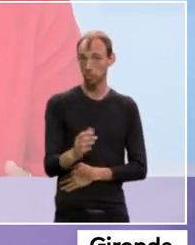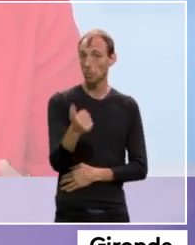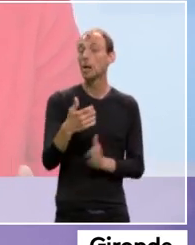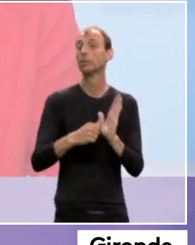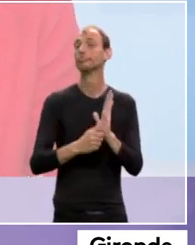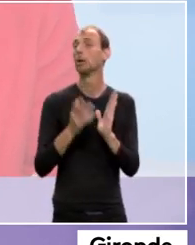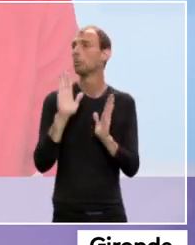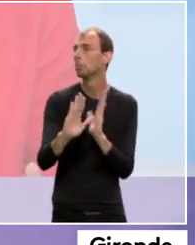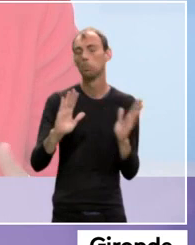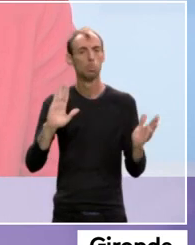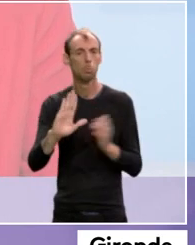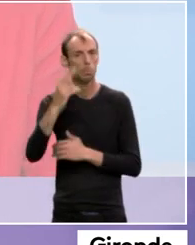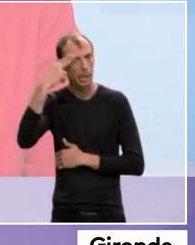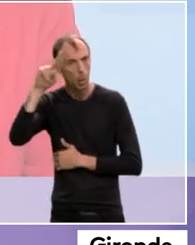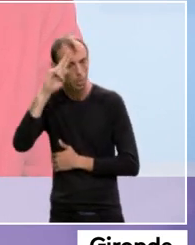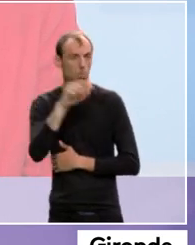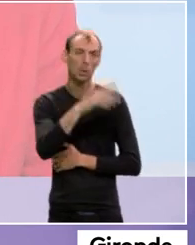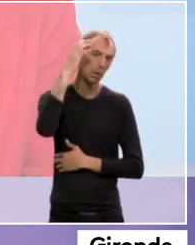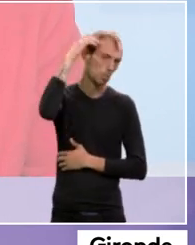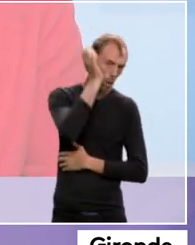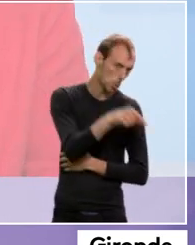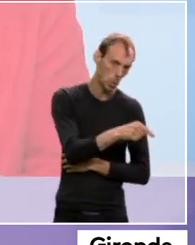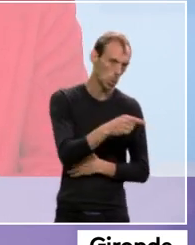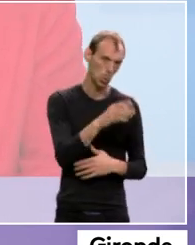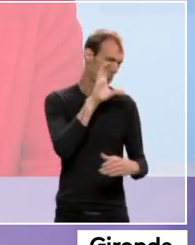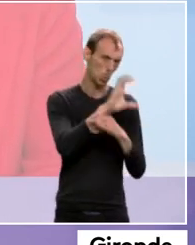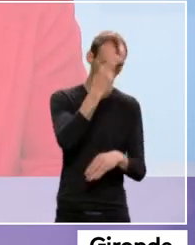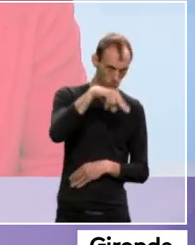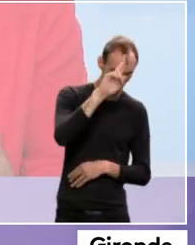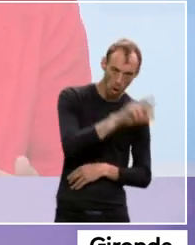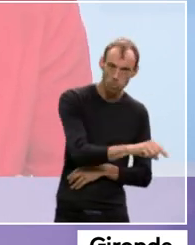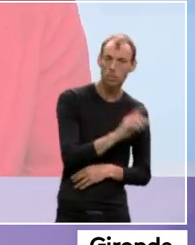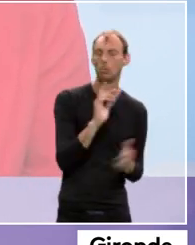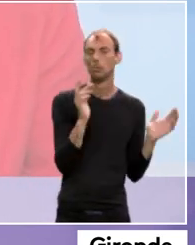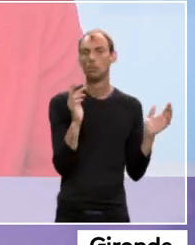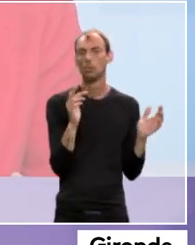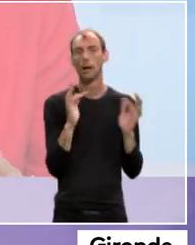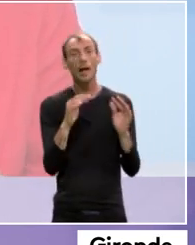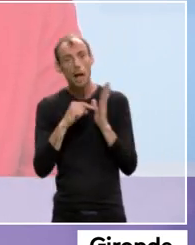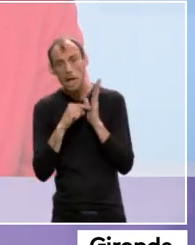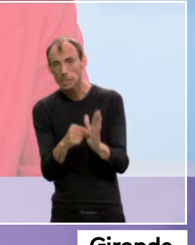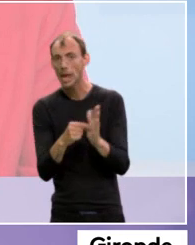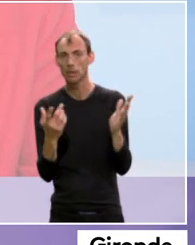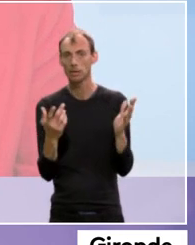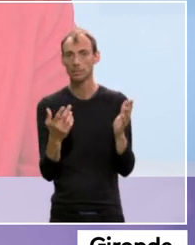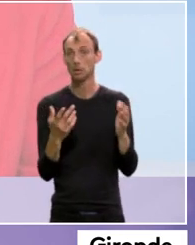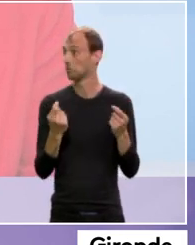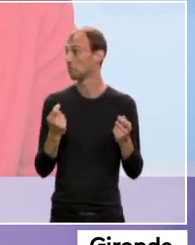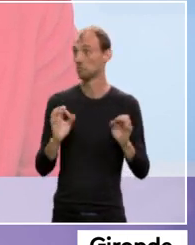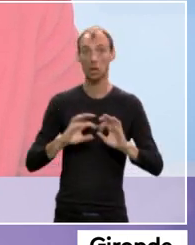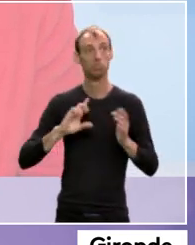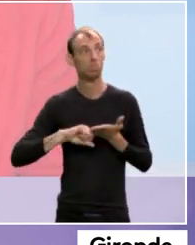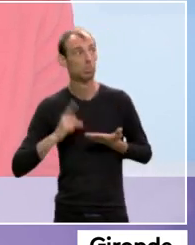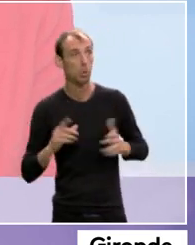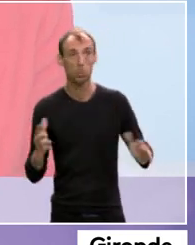est très hostie à l'Europe sur la dette vous avez un programme qui est absolument pas financé Terranova qui est un